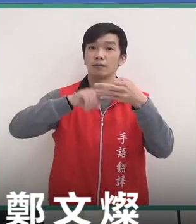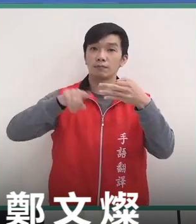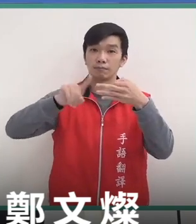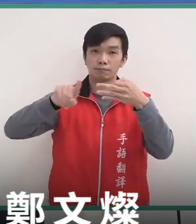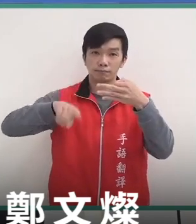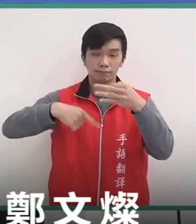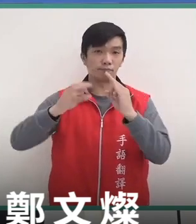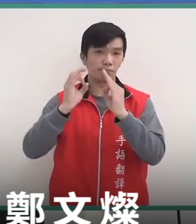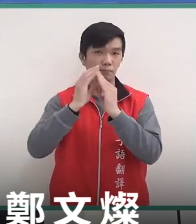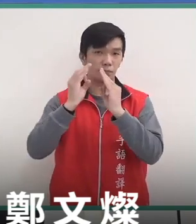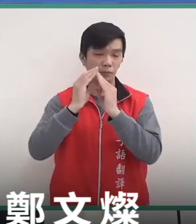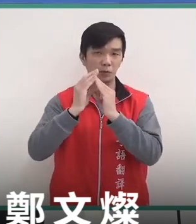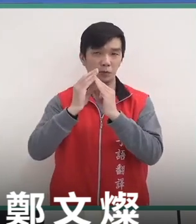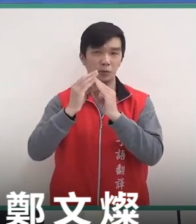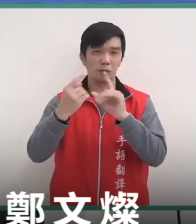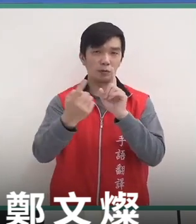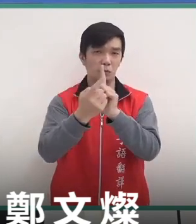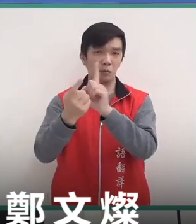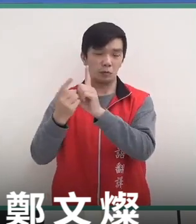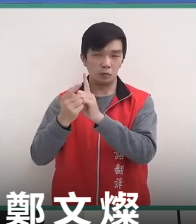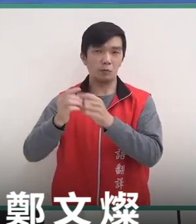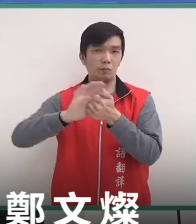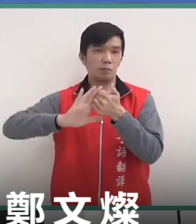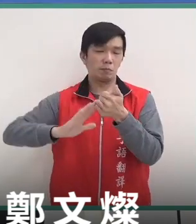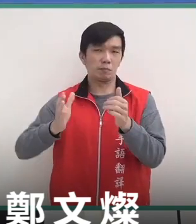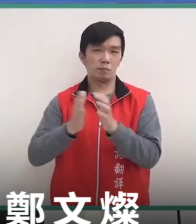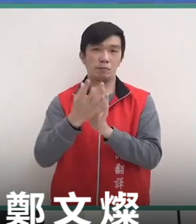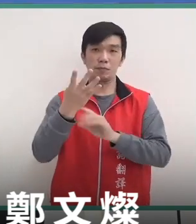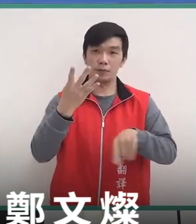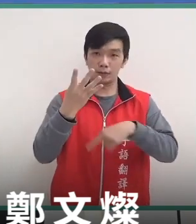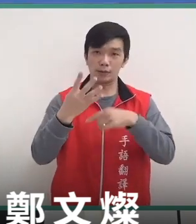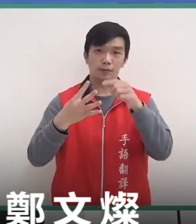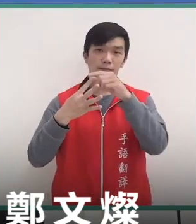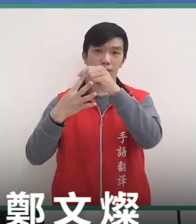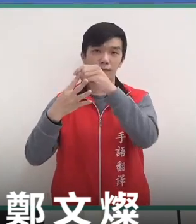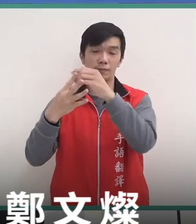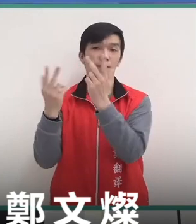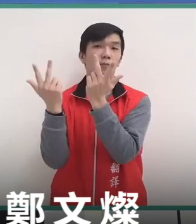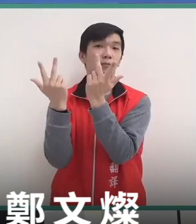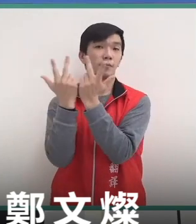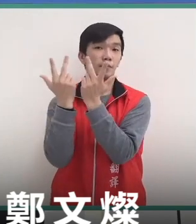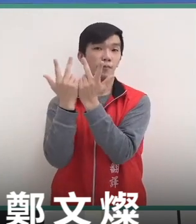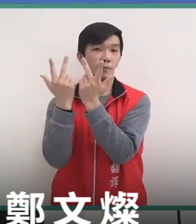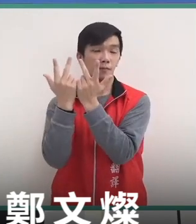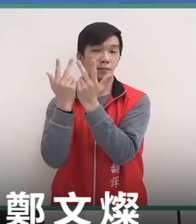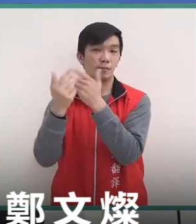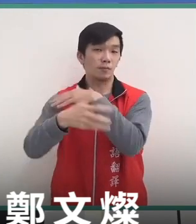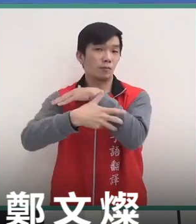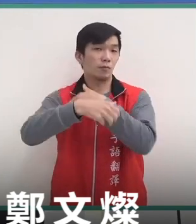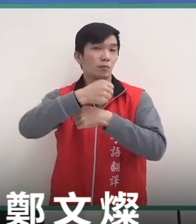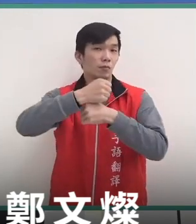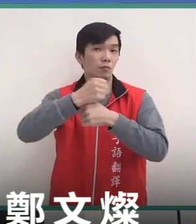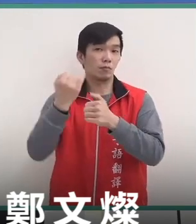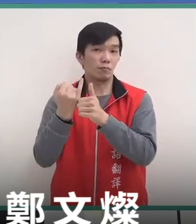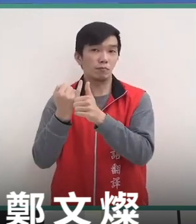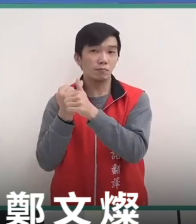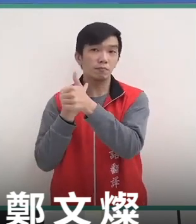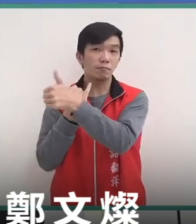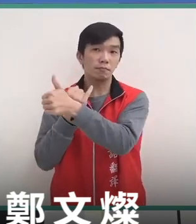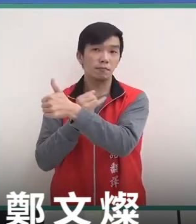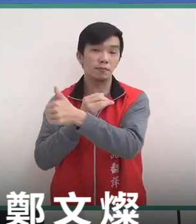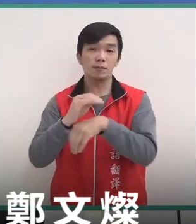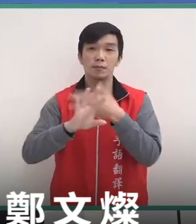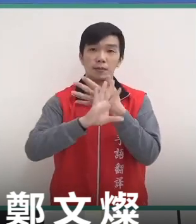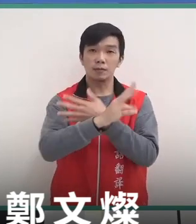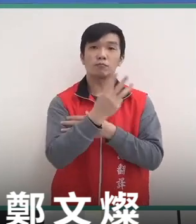衍生四位，一位是新北的航员的先生，另外三位是航员的母亲以及